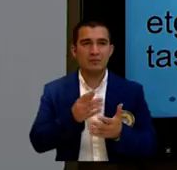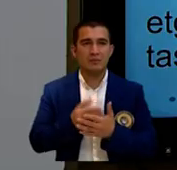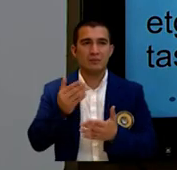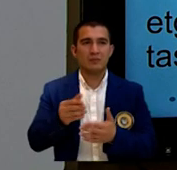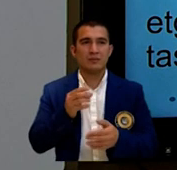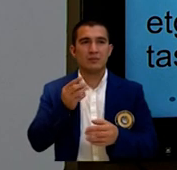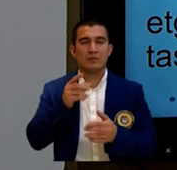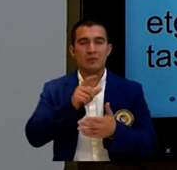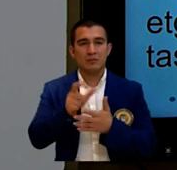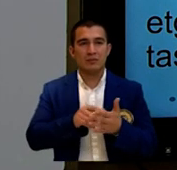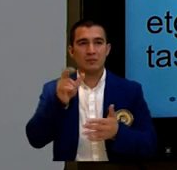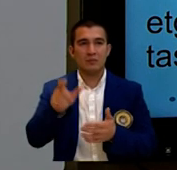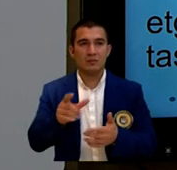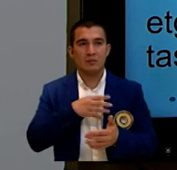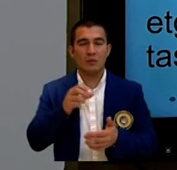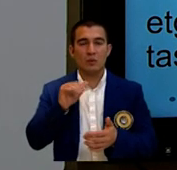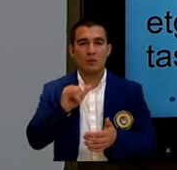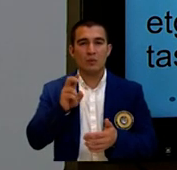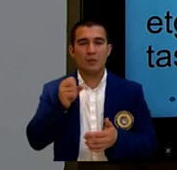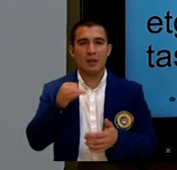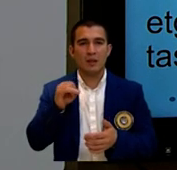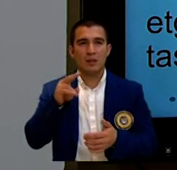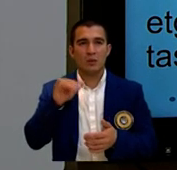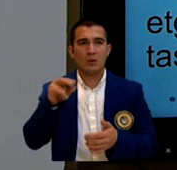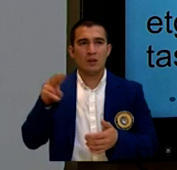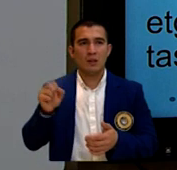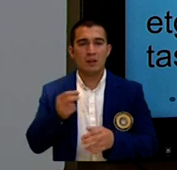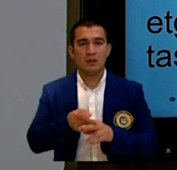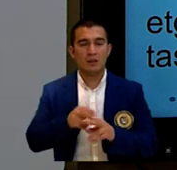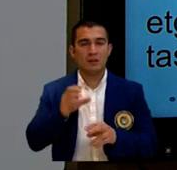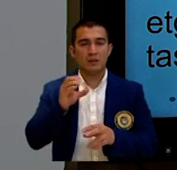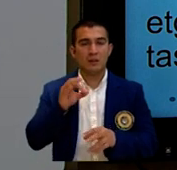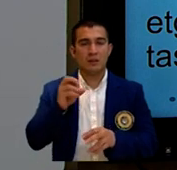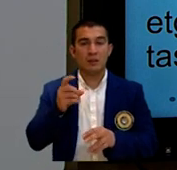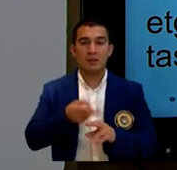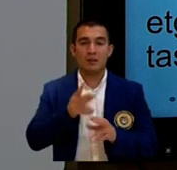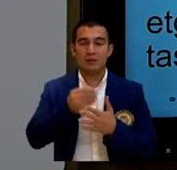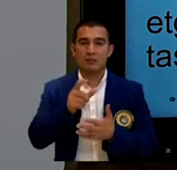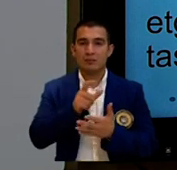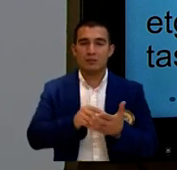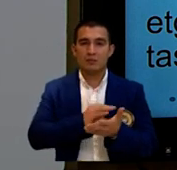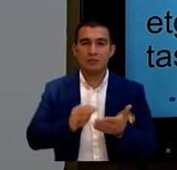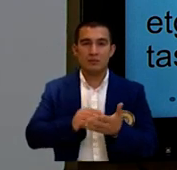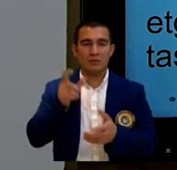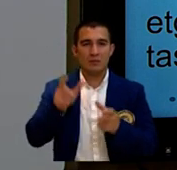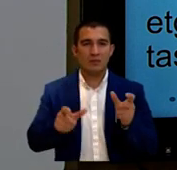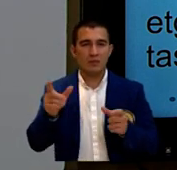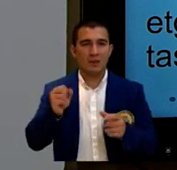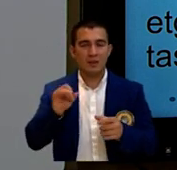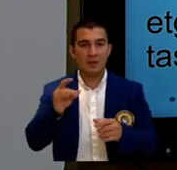Ubaydulla Solih o'g'li Zavqiy. Zavqiy o'z asarlarida hukmdorlar va